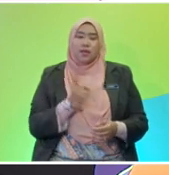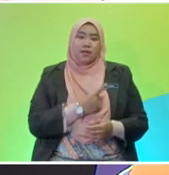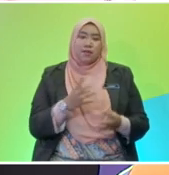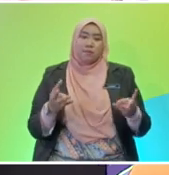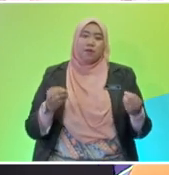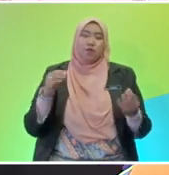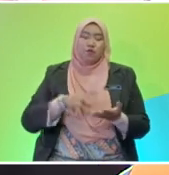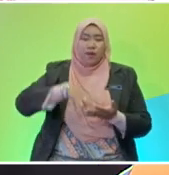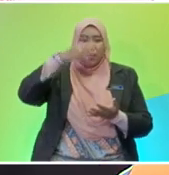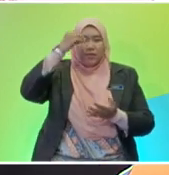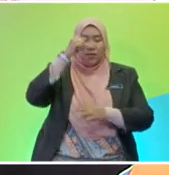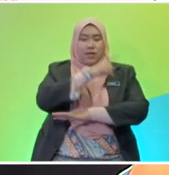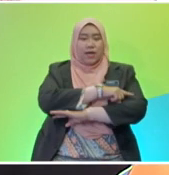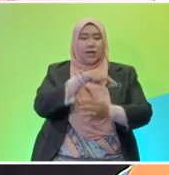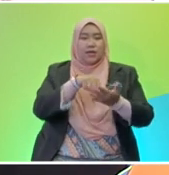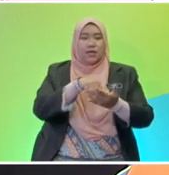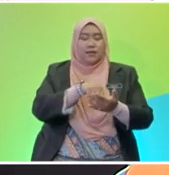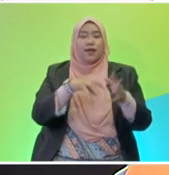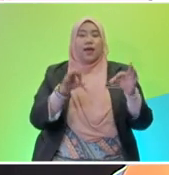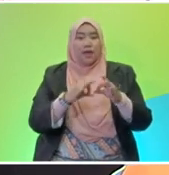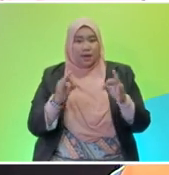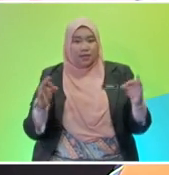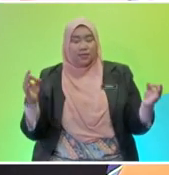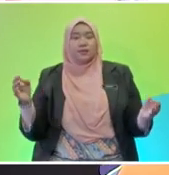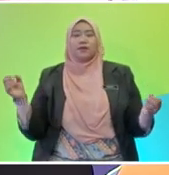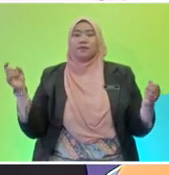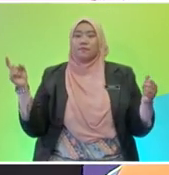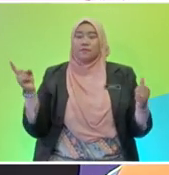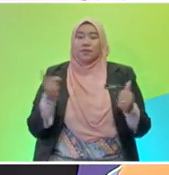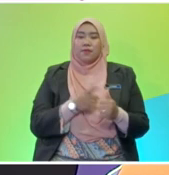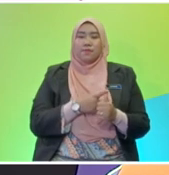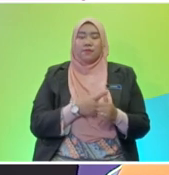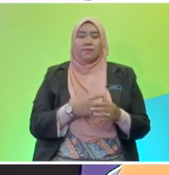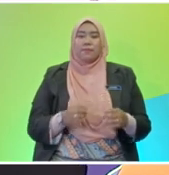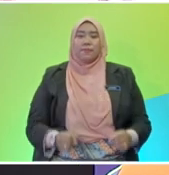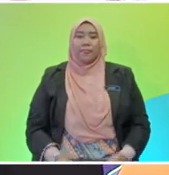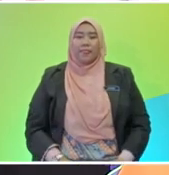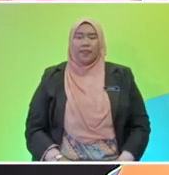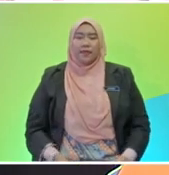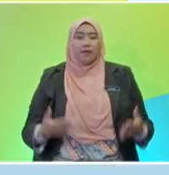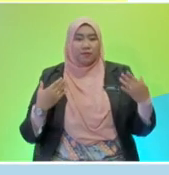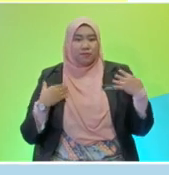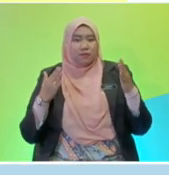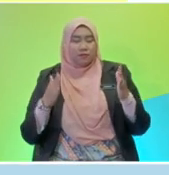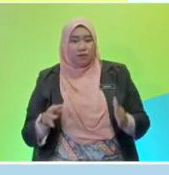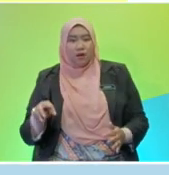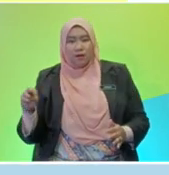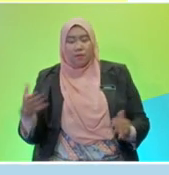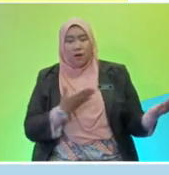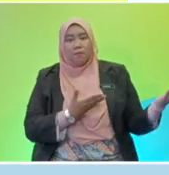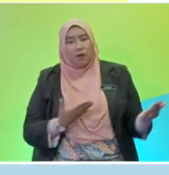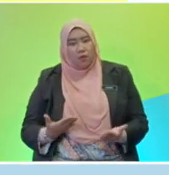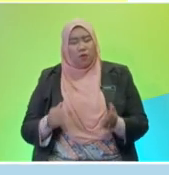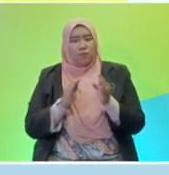hari ini yang pertama Oke nampak macam suara murid bahwa buku